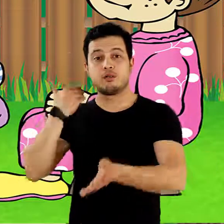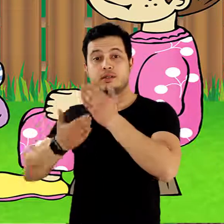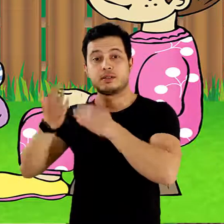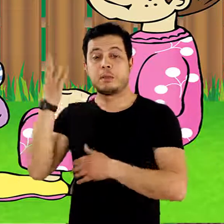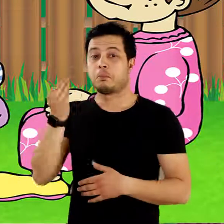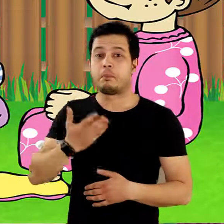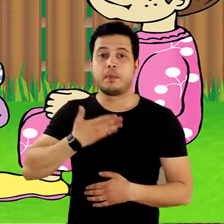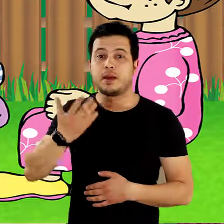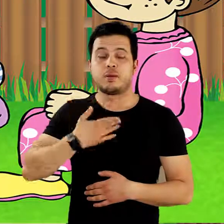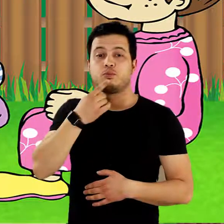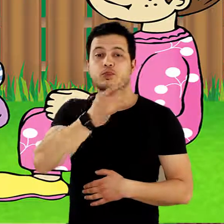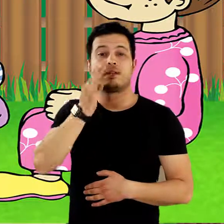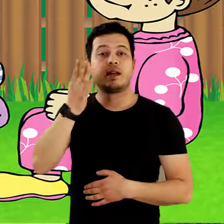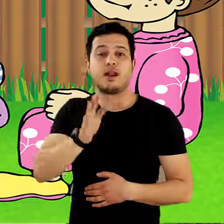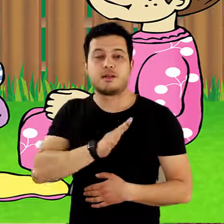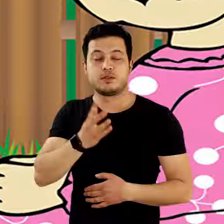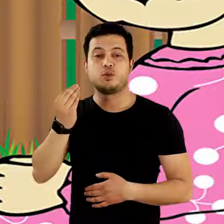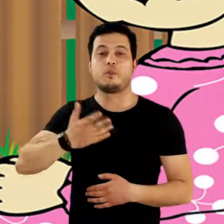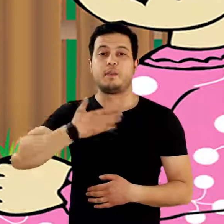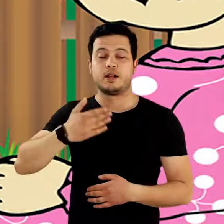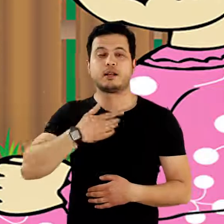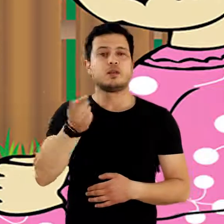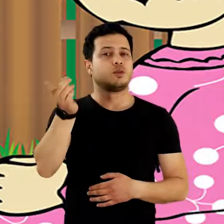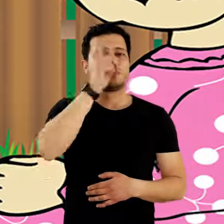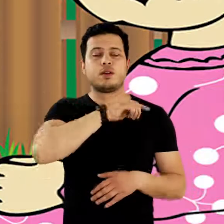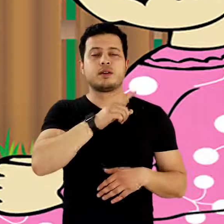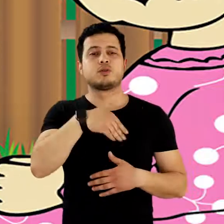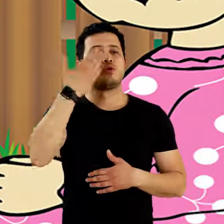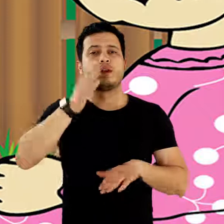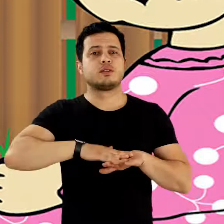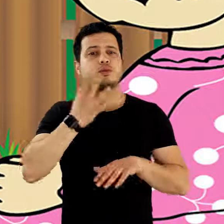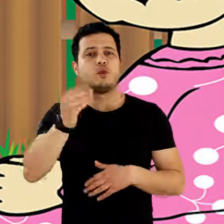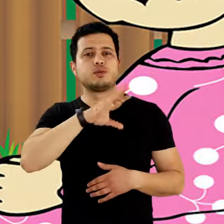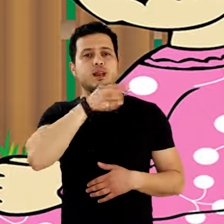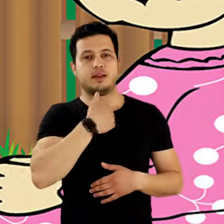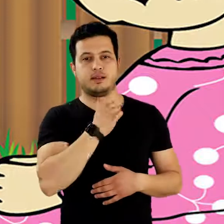ediyorlardı. Pınar dayanamayarak dedesine dönüp... Peki sonra ne oldu dedeciğim?